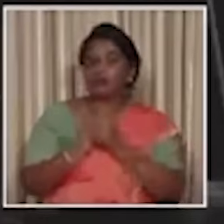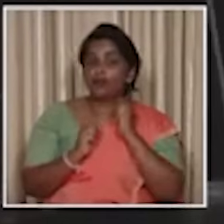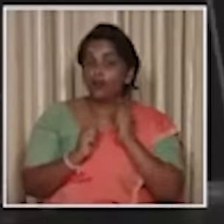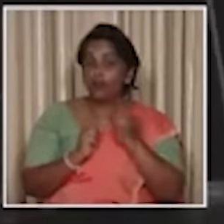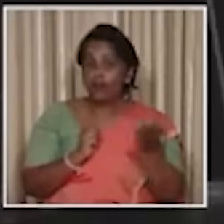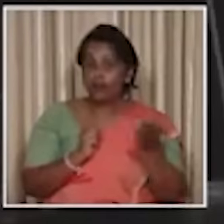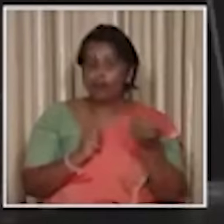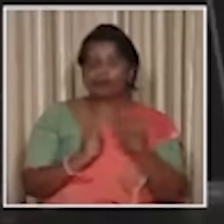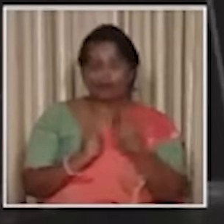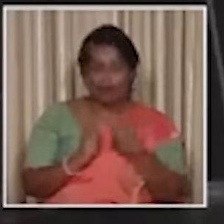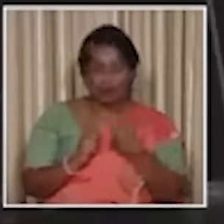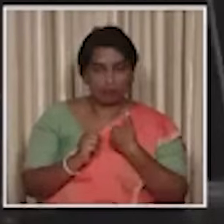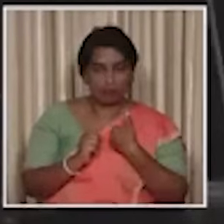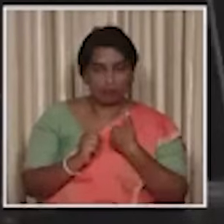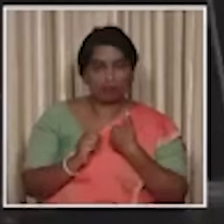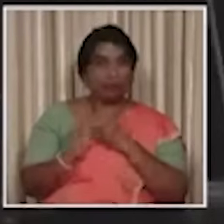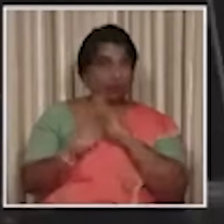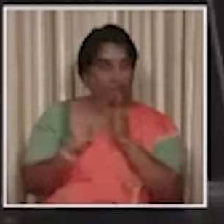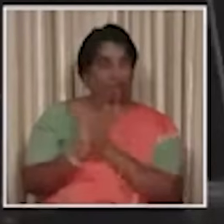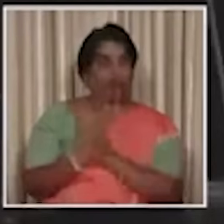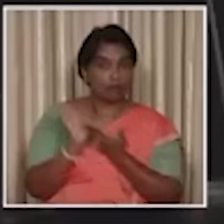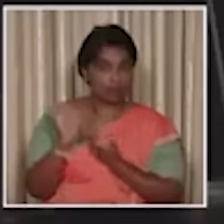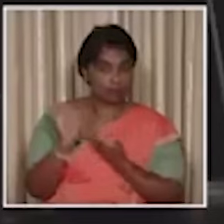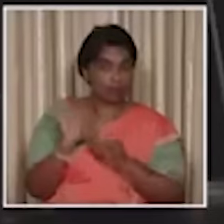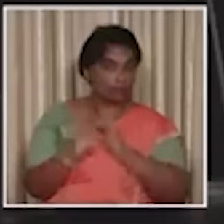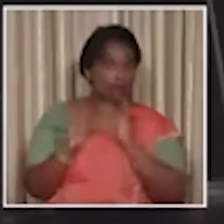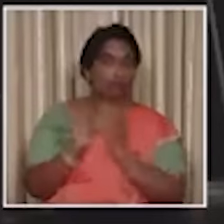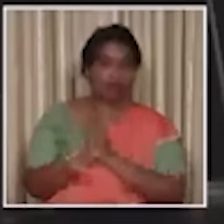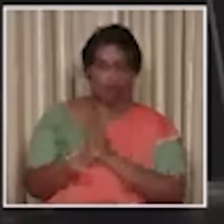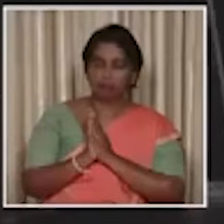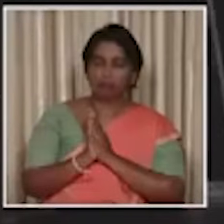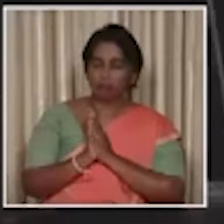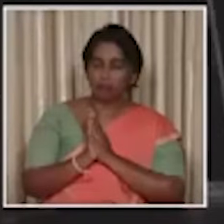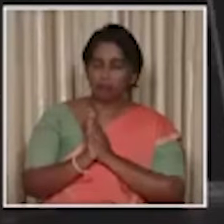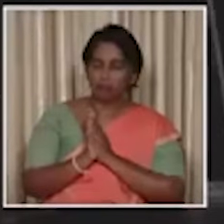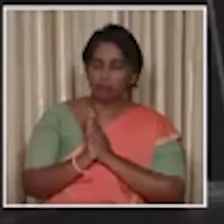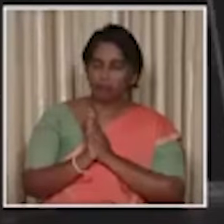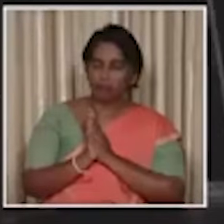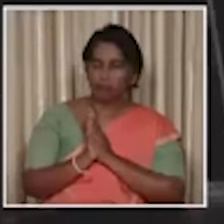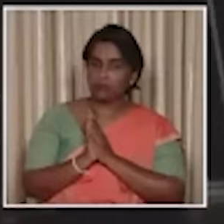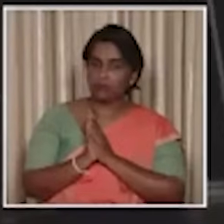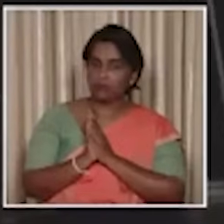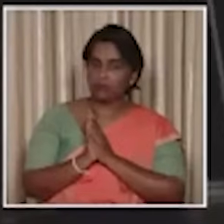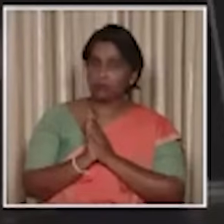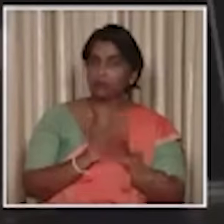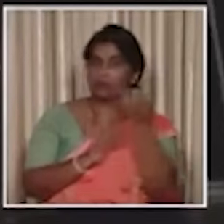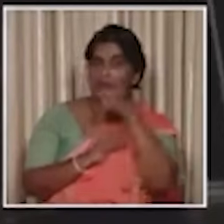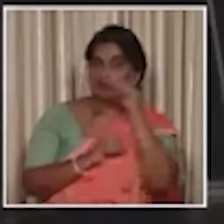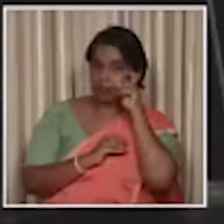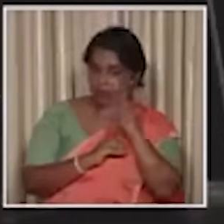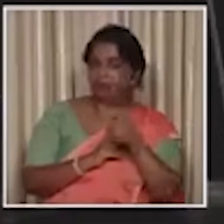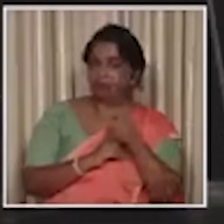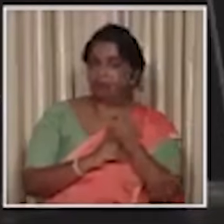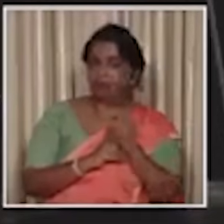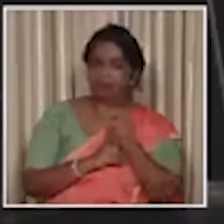படங்களையும் இங்கே இருக்கின்ற இந்த கலர் படங்களையும் நான் உங்களுடைய சபாபீடத்துக்கு சமர்ப்பிக்கிறேன். தயவு செய்து இதனை எல்லாரும் பாருங்கள். நான் மீண்டும் மீண்டும்